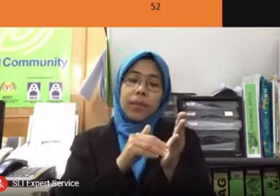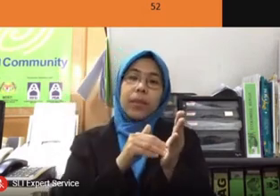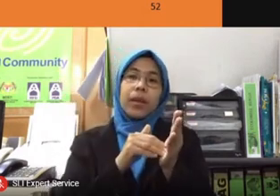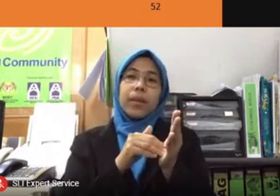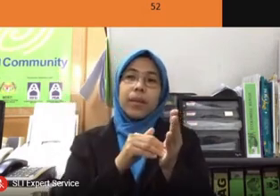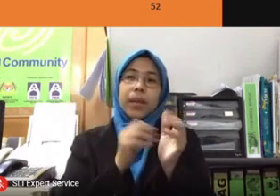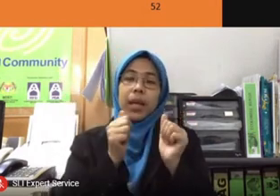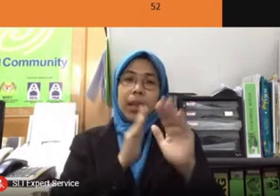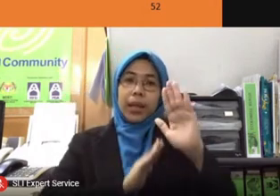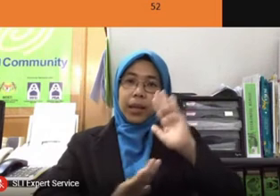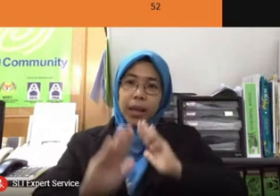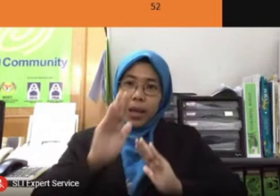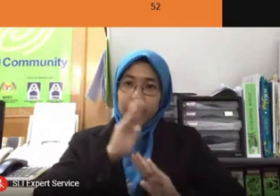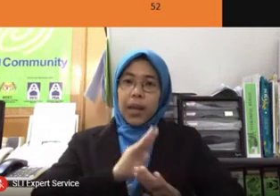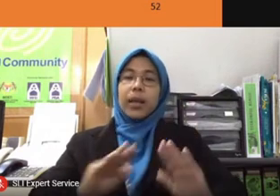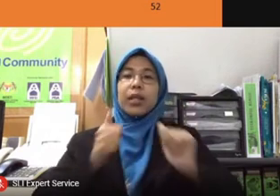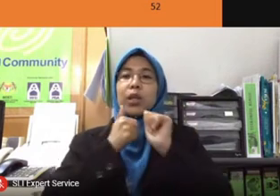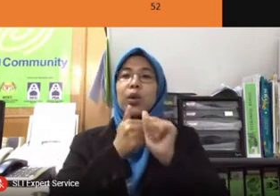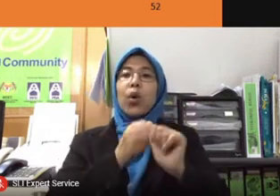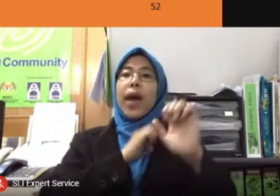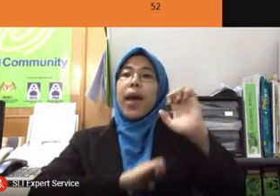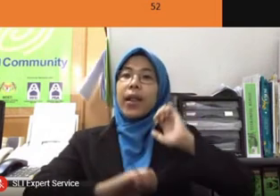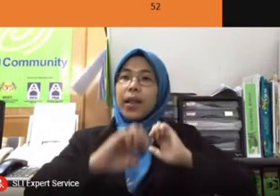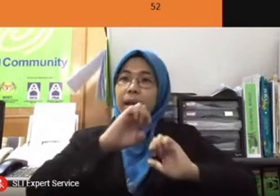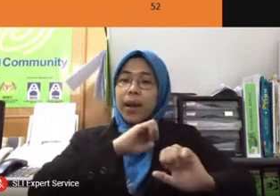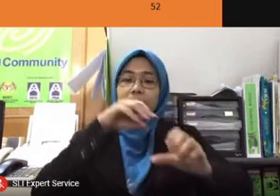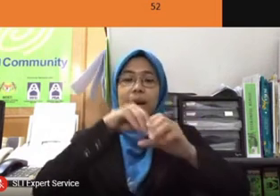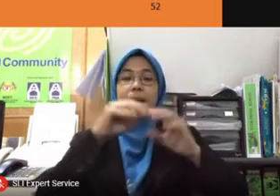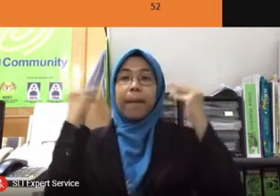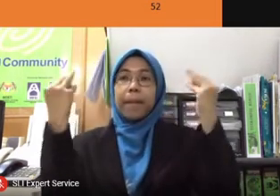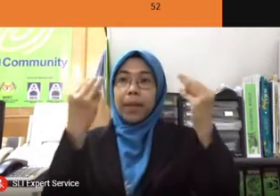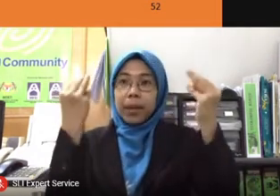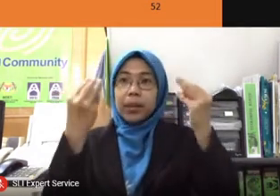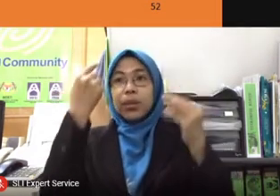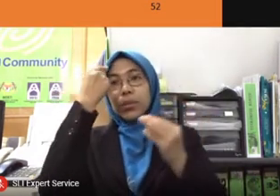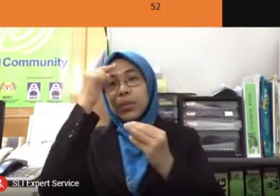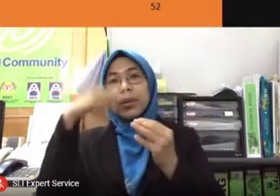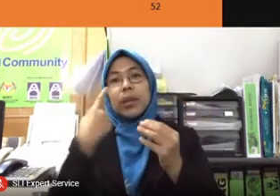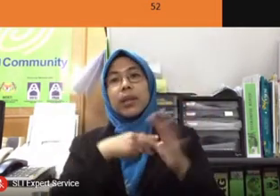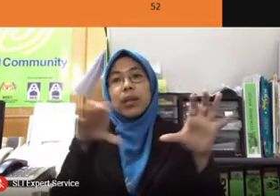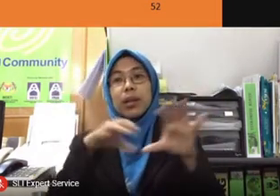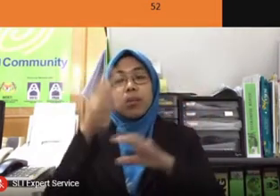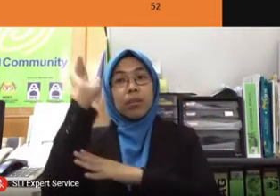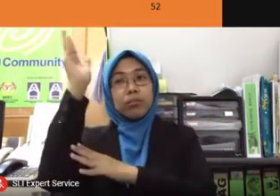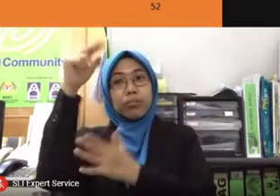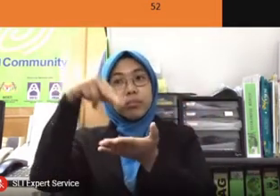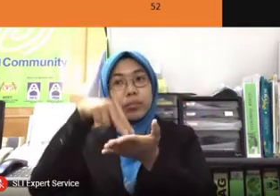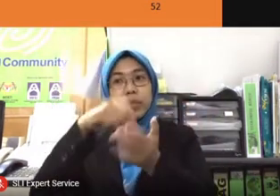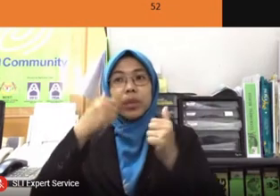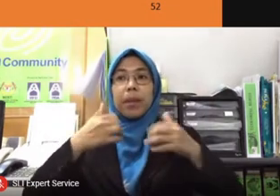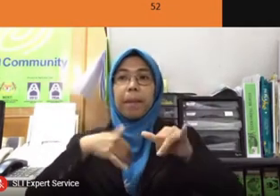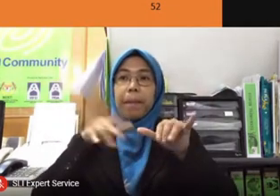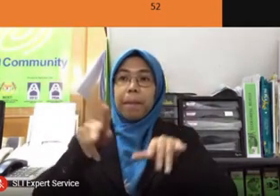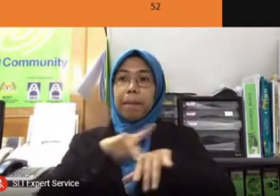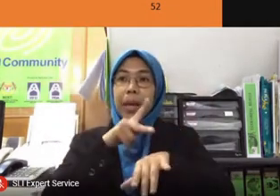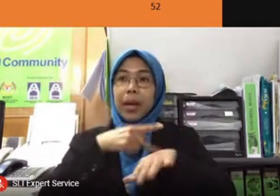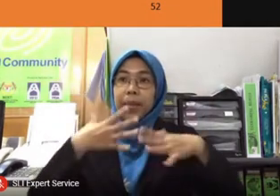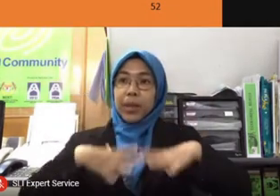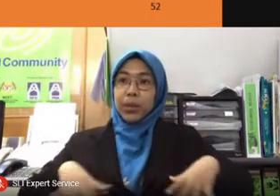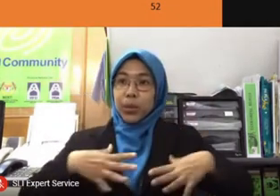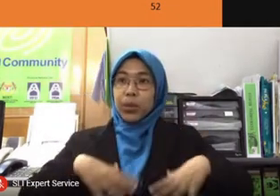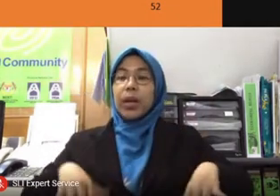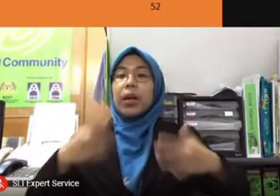etika eh, pakaian kena betul masa dalam majlis, untuk kita buat public speaking dan sebagainya. Pakailah ikut